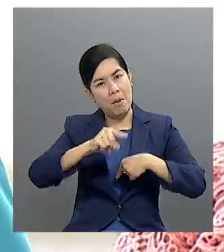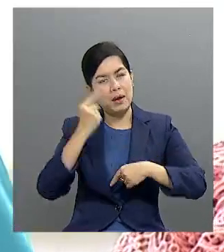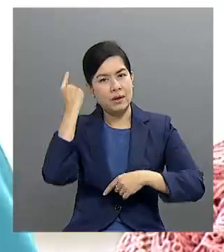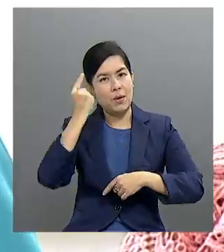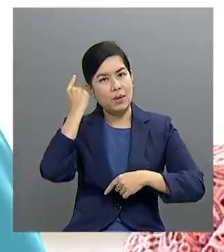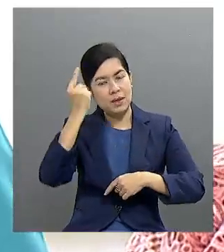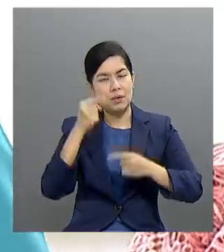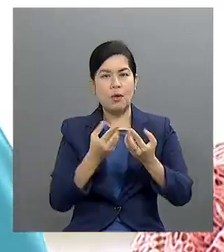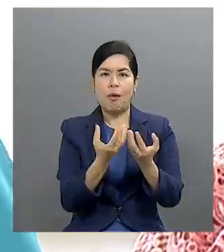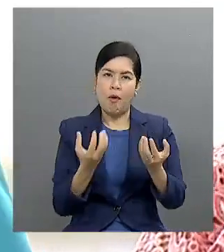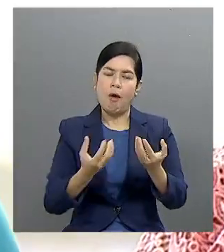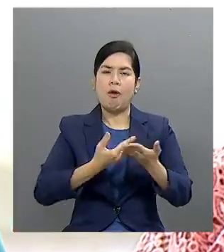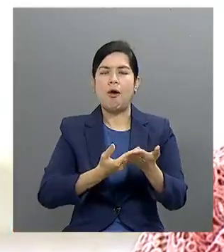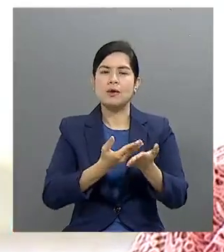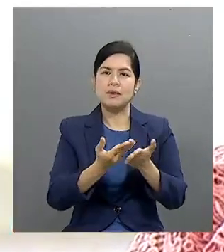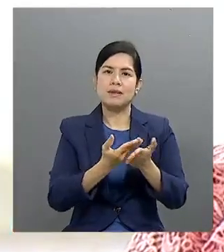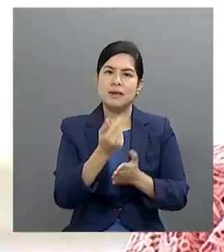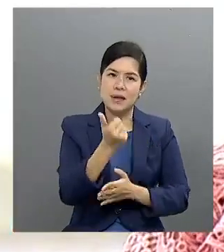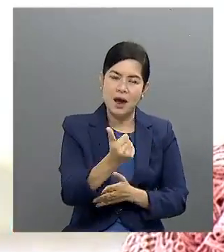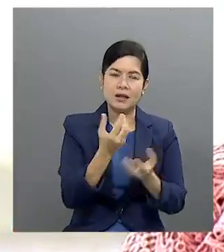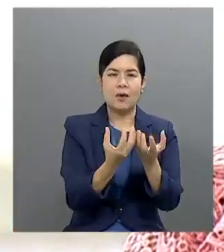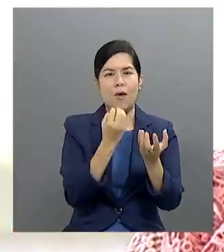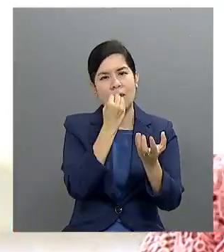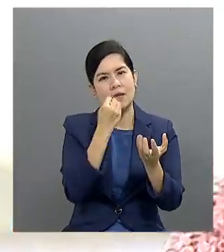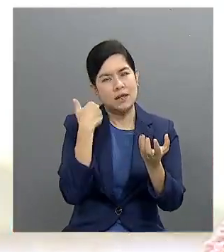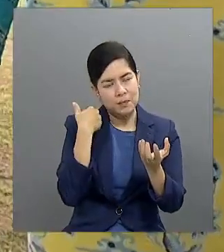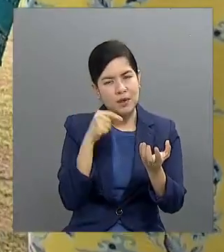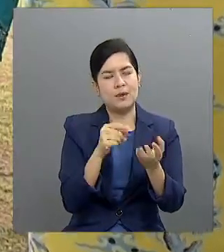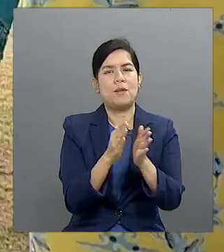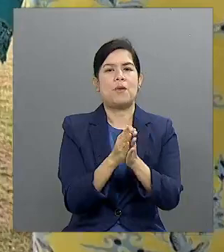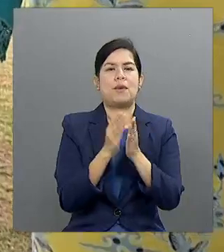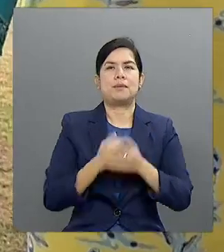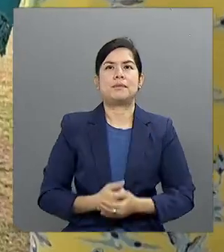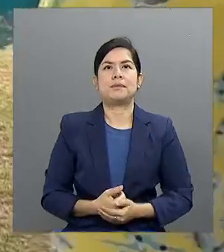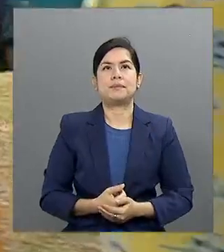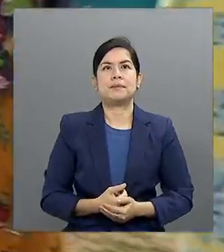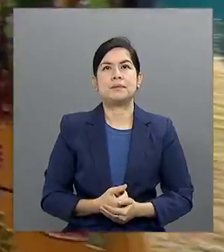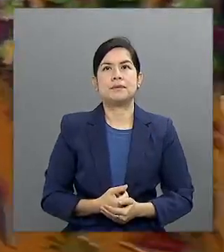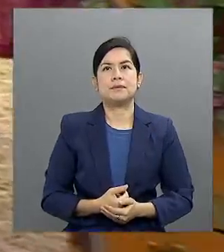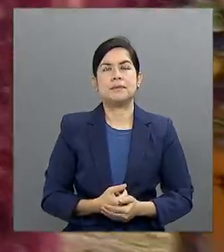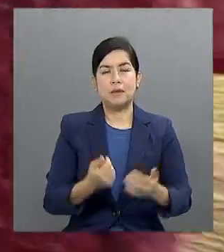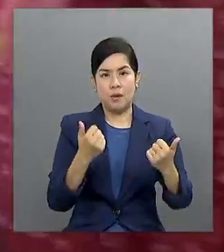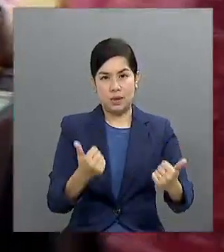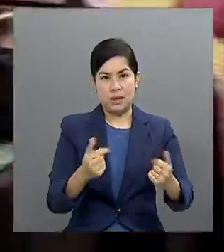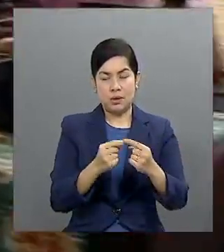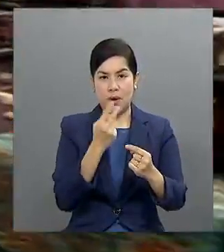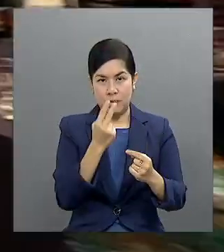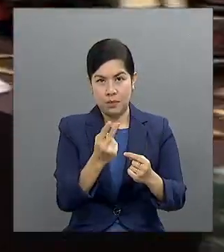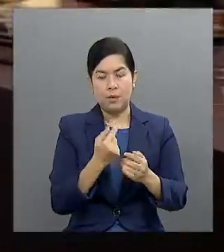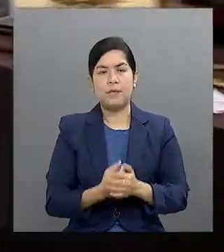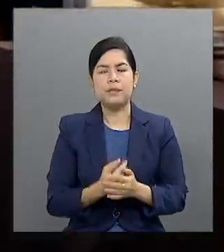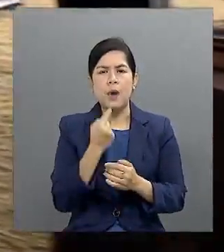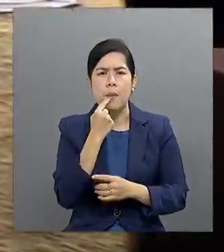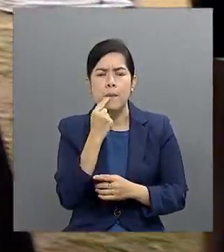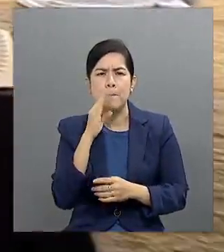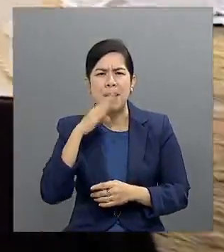นก็สามารถที่จะไปกินอาหารในชุมชนได้ด้วยน ะคะ ก็แล้วก็วันนี้ก็ยกมาก็คือน้ำพริกอัม